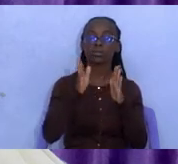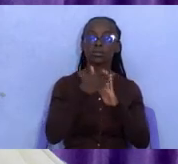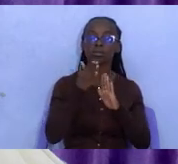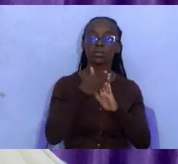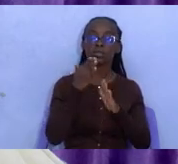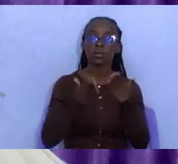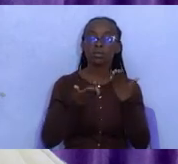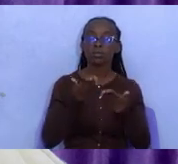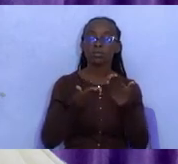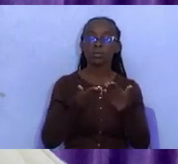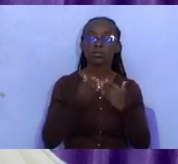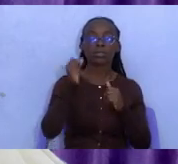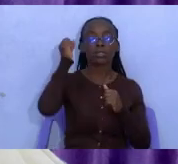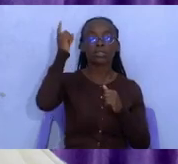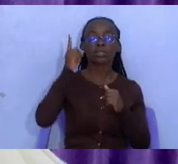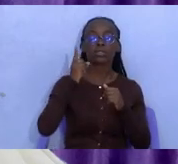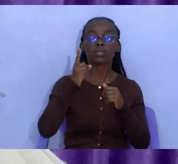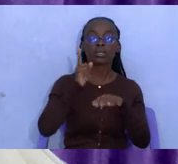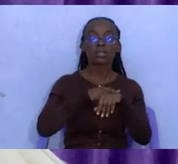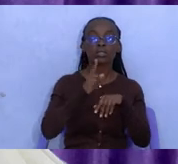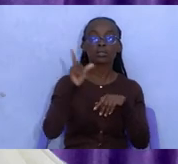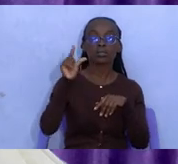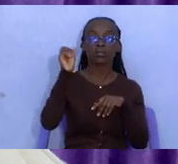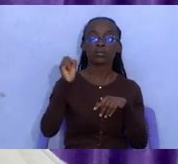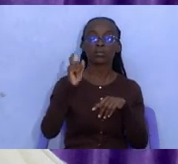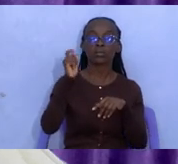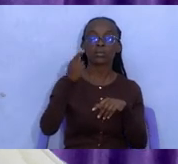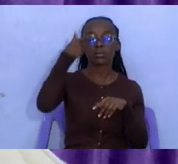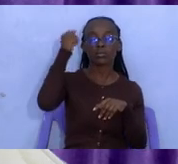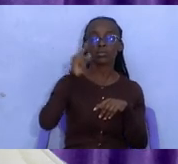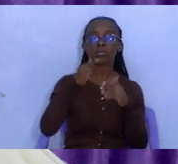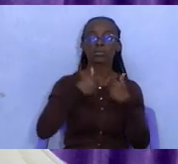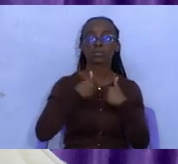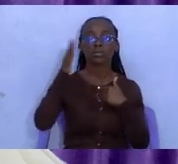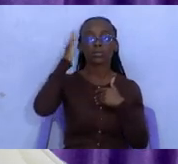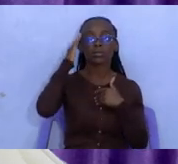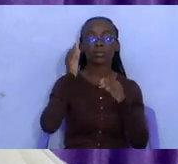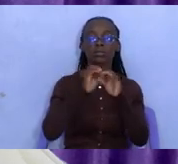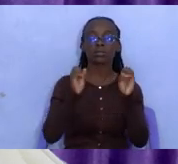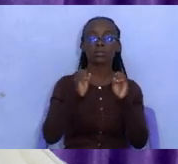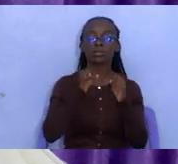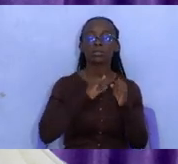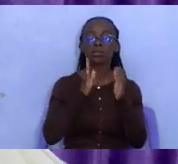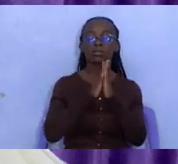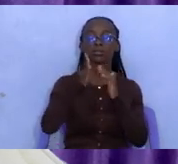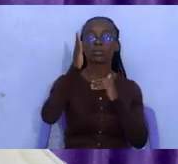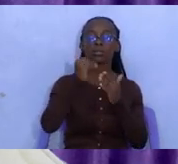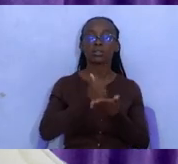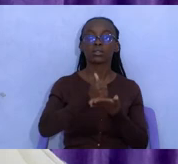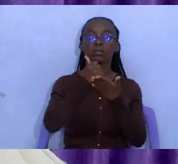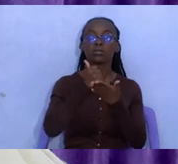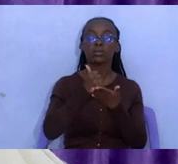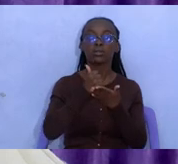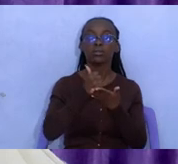Inawezekana, anaelewa ile muda umepoteza na ni kwa sababu hukukuwa na ule ufahamu. Nataka kuomba ya kwamba Mungu anakusaidia